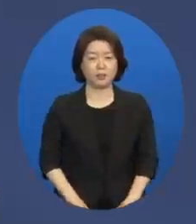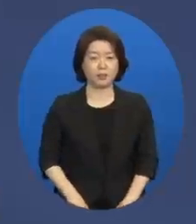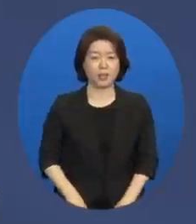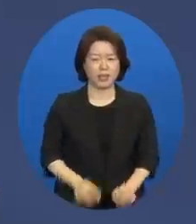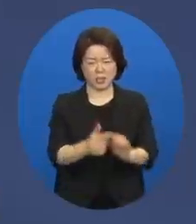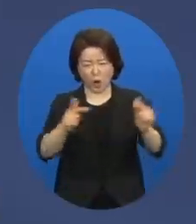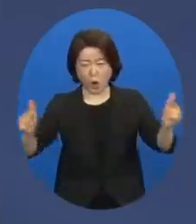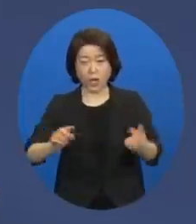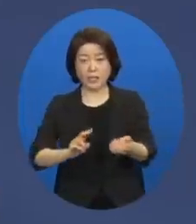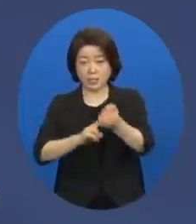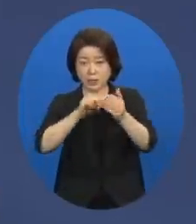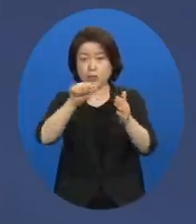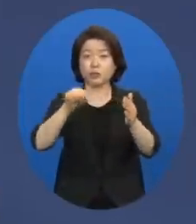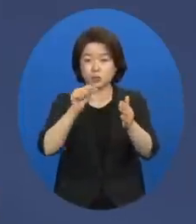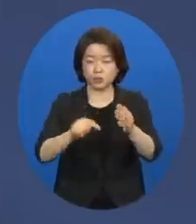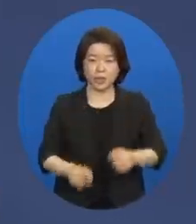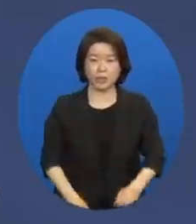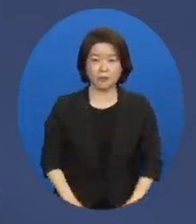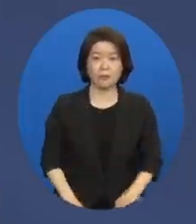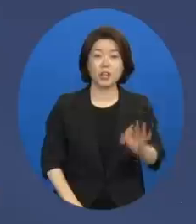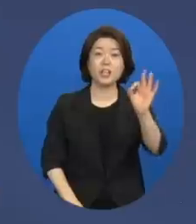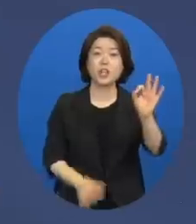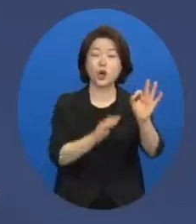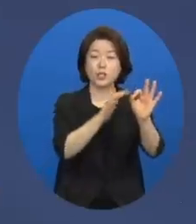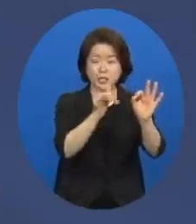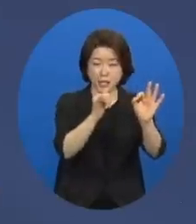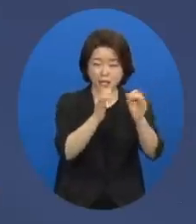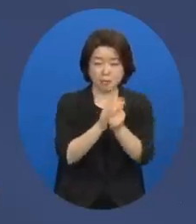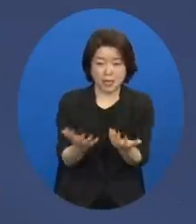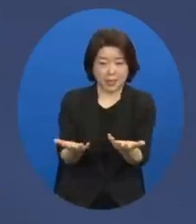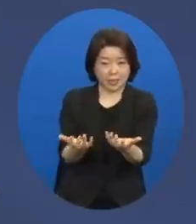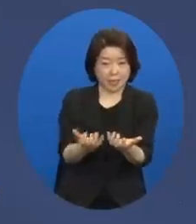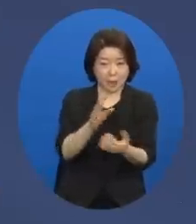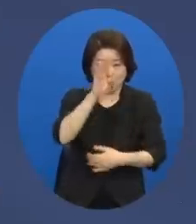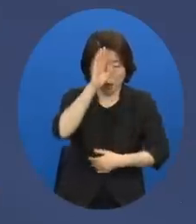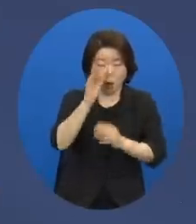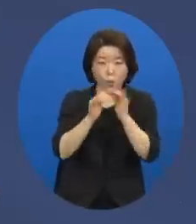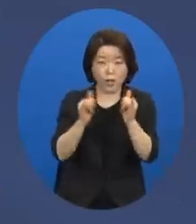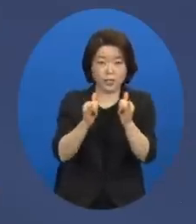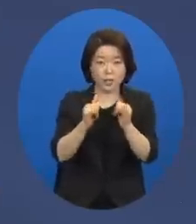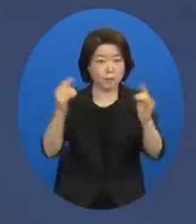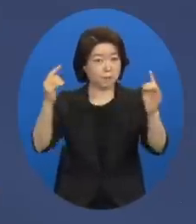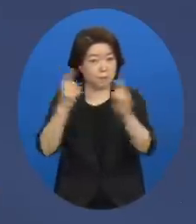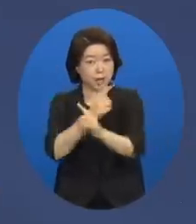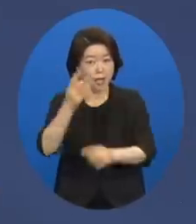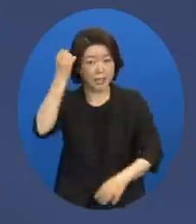그 중에 그 10명의 나병 환자가 치유받은 거 기억나시죠?